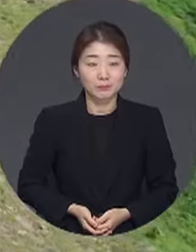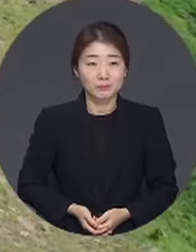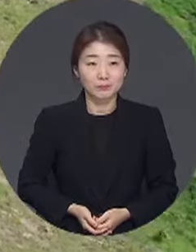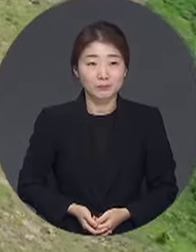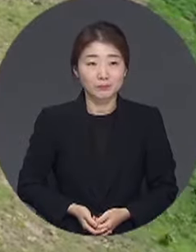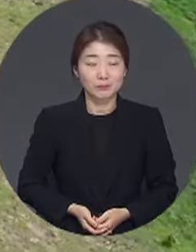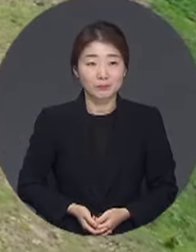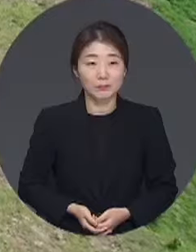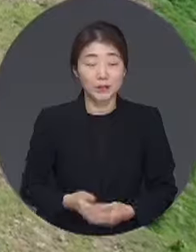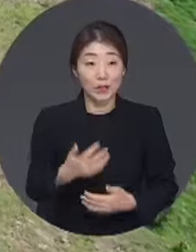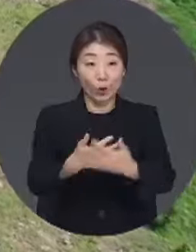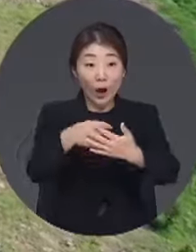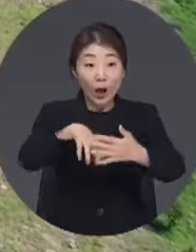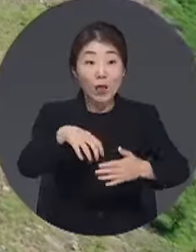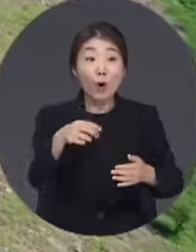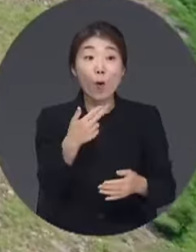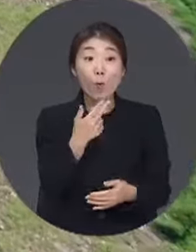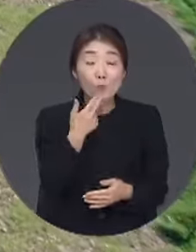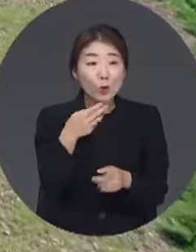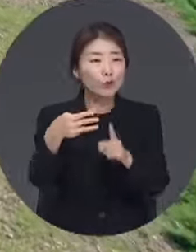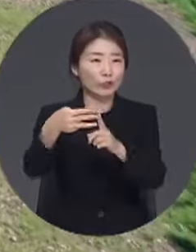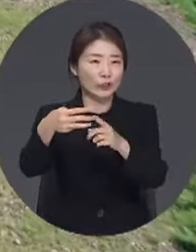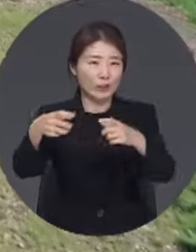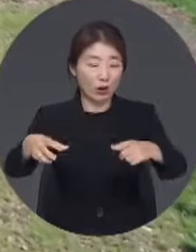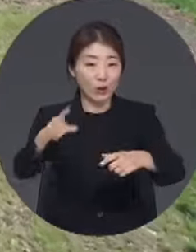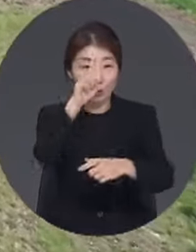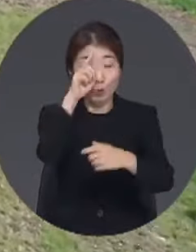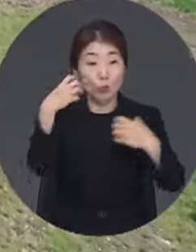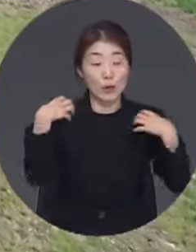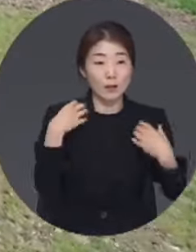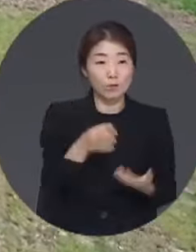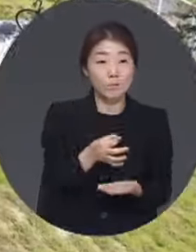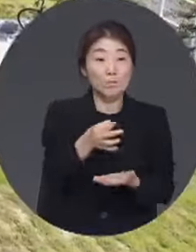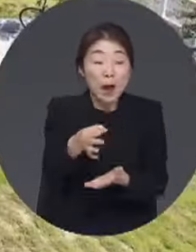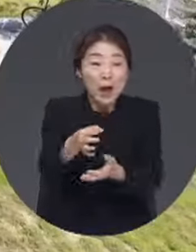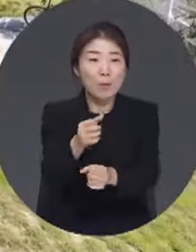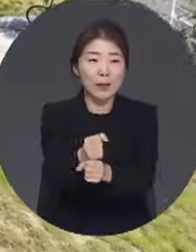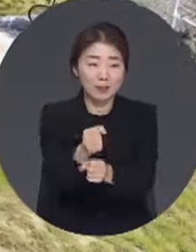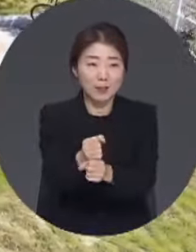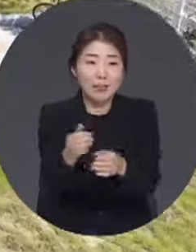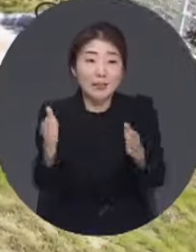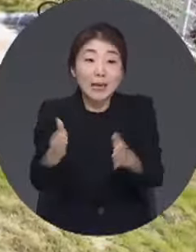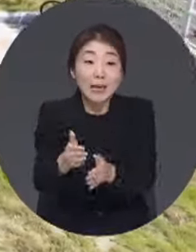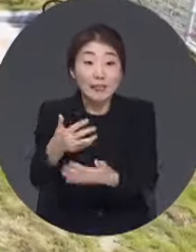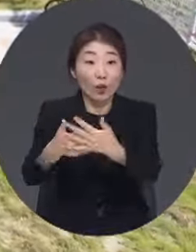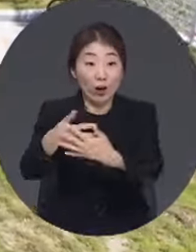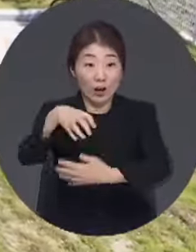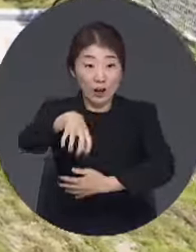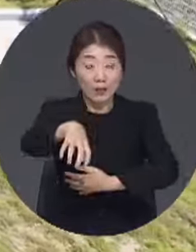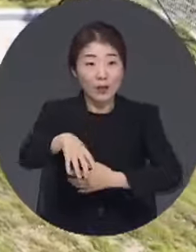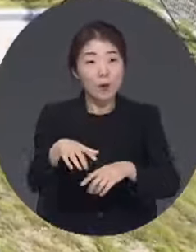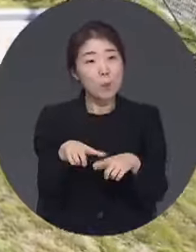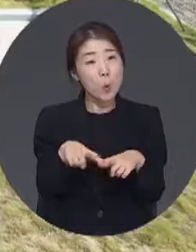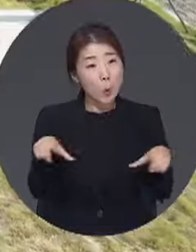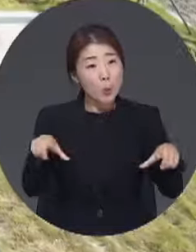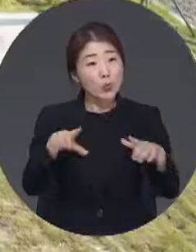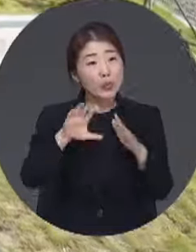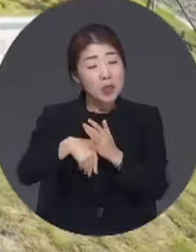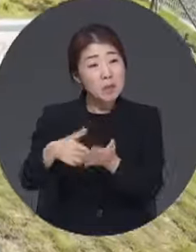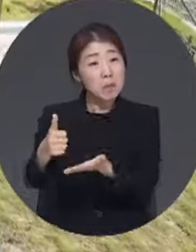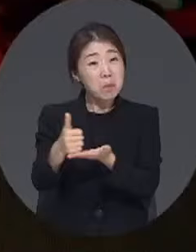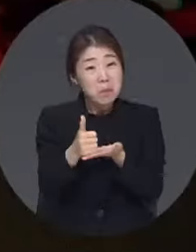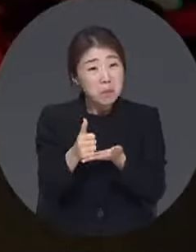기자입니다 영화관이 없는 군 지역에 정부가 예산을 들여만든 작은 영화관입니다 평소 같으면